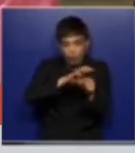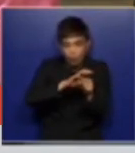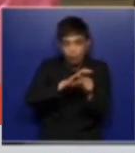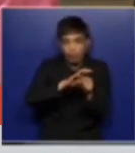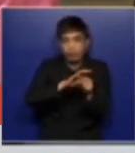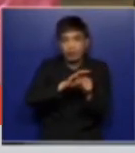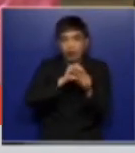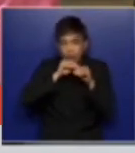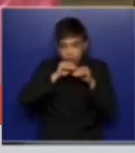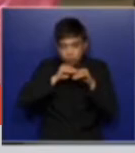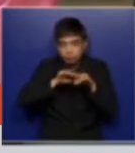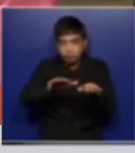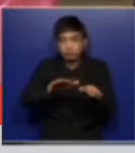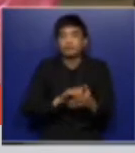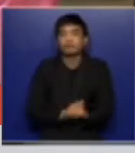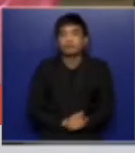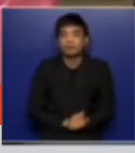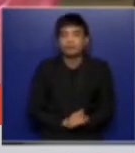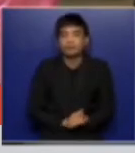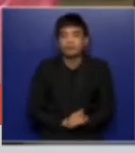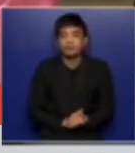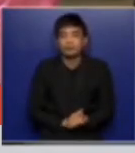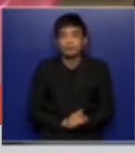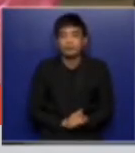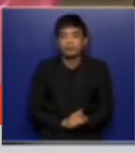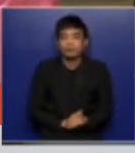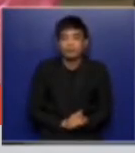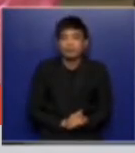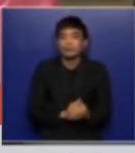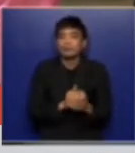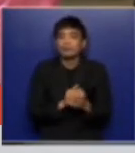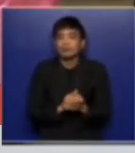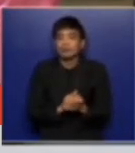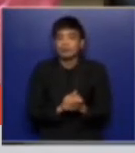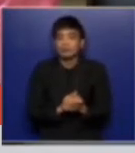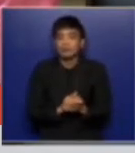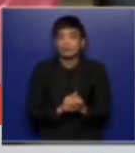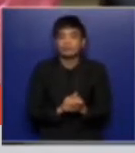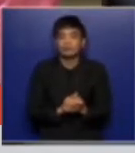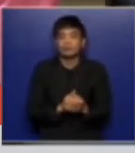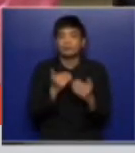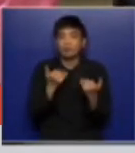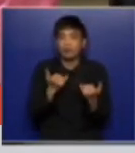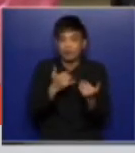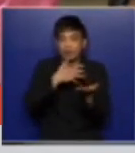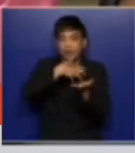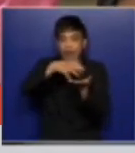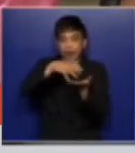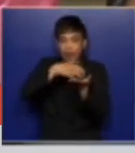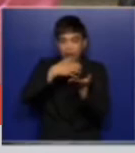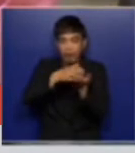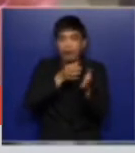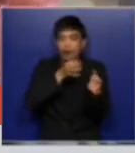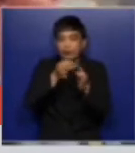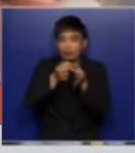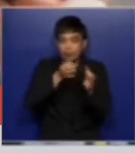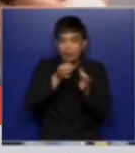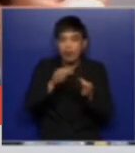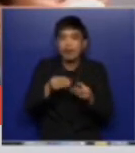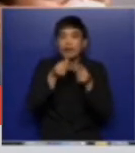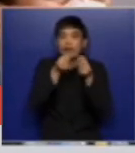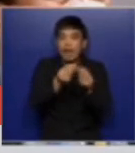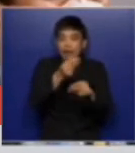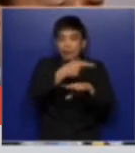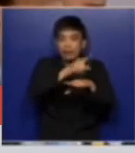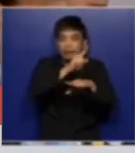า2019การเรียนท่านประธานว่าสิ่งที่ผมจะชี้ให้ท่านประธานได้เห็นและส่งไปยังรัฐบาล